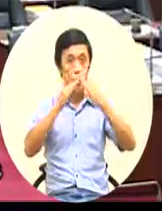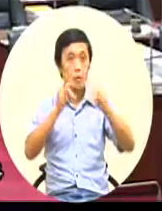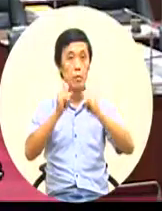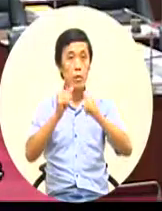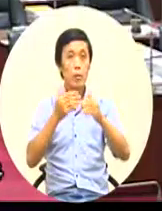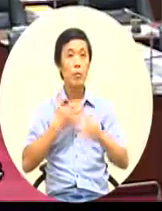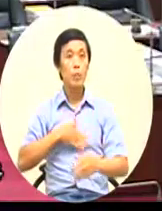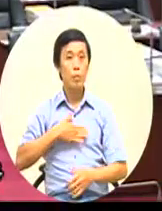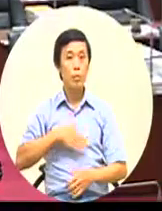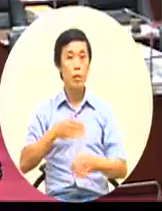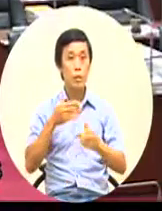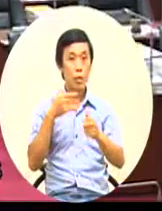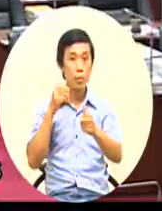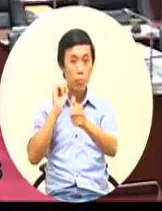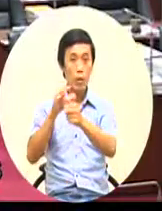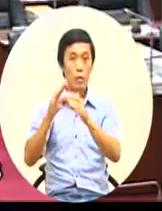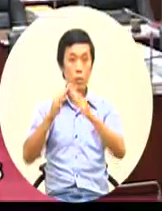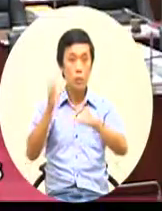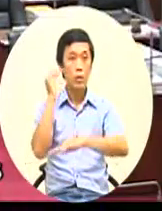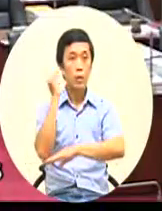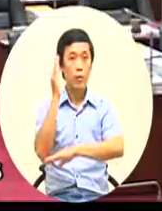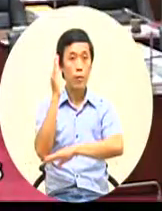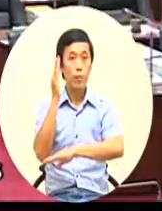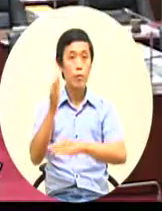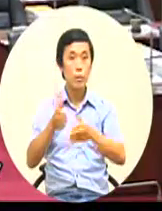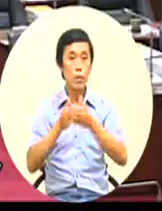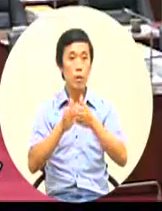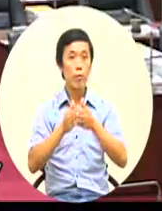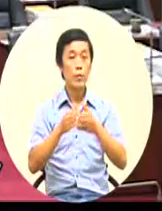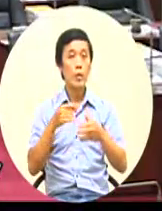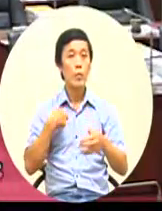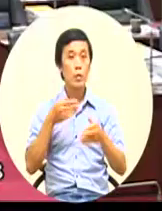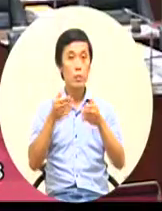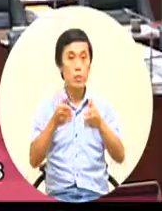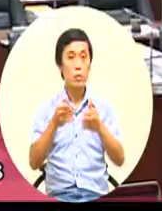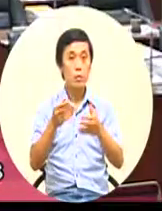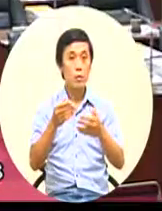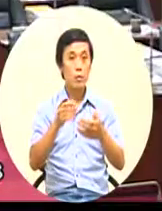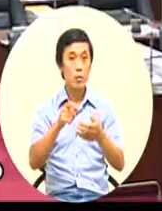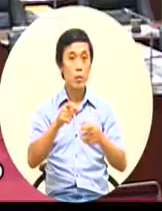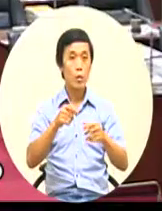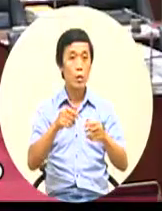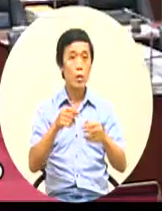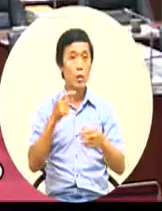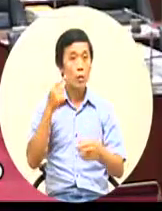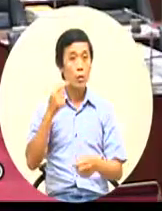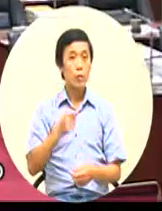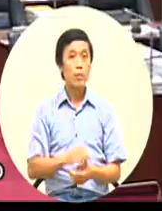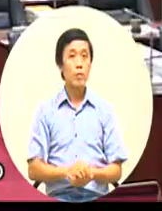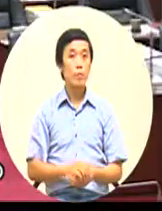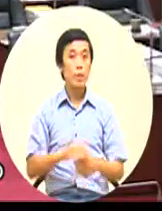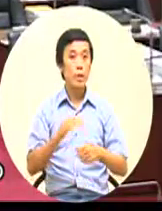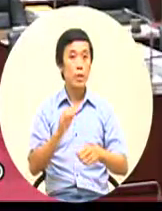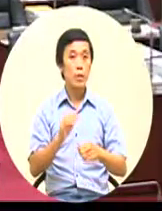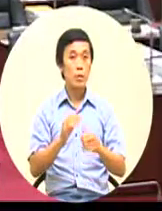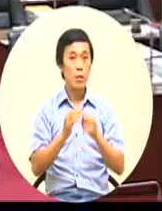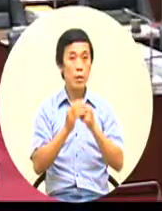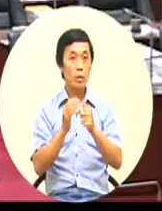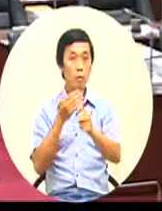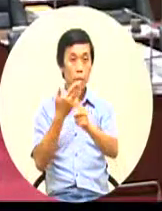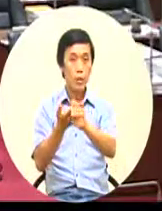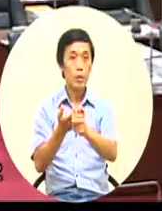府。我们请我们民进党团的代表先把两份陈情书递送给市长。 我们先，这是